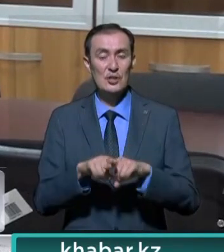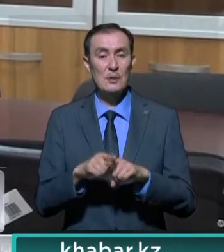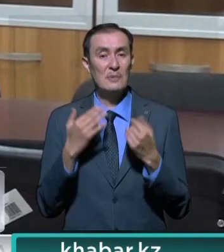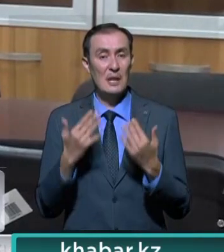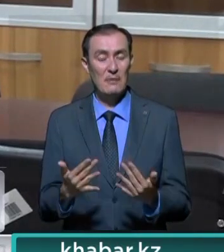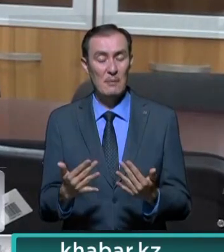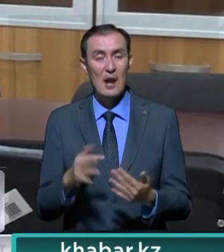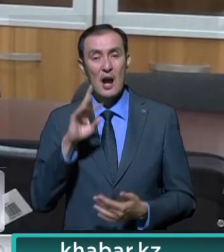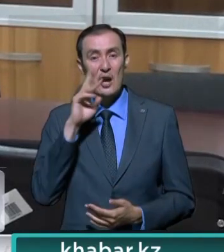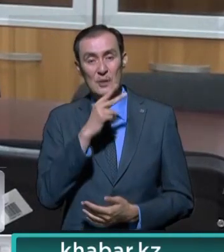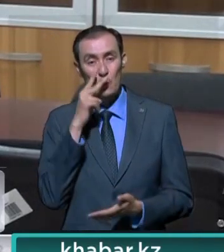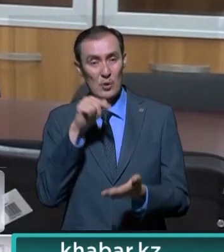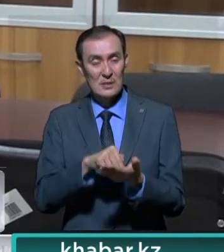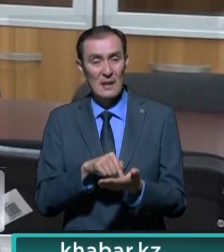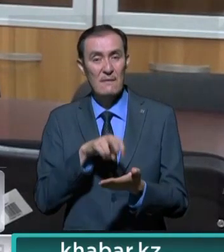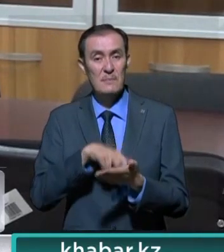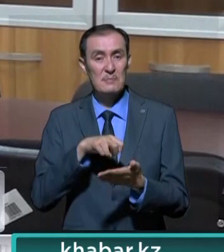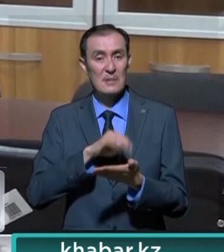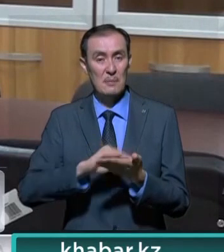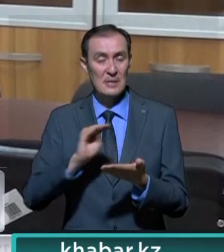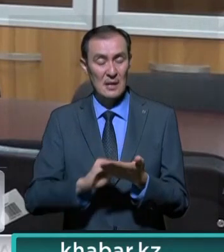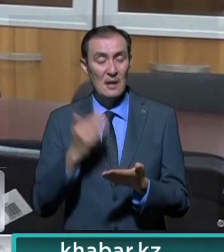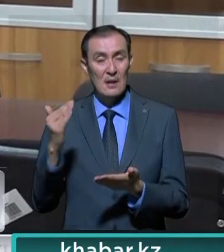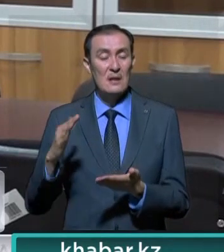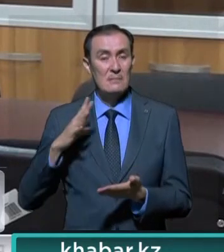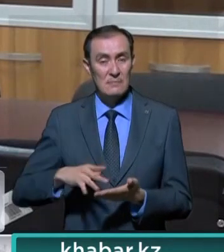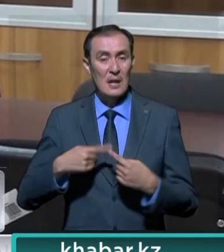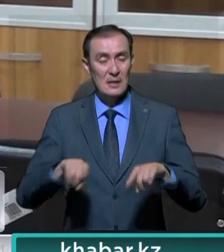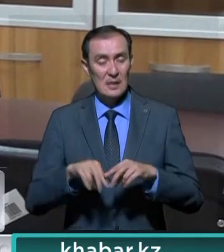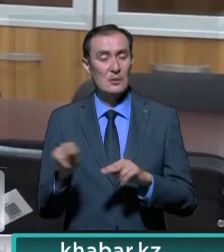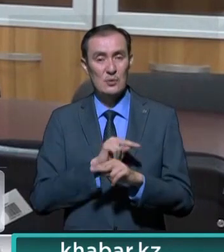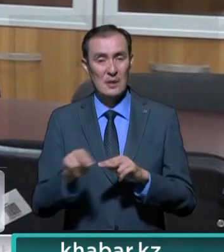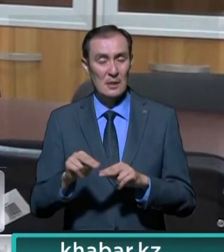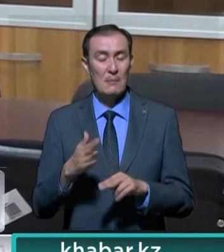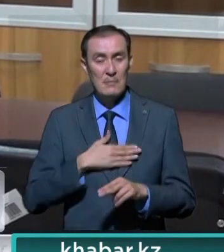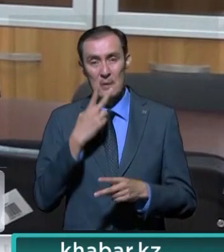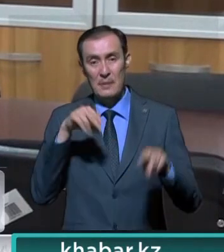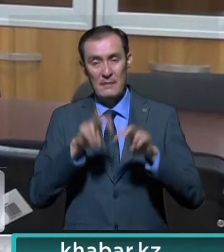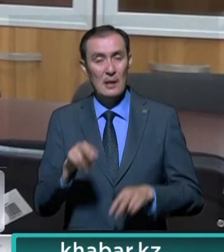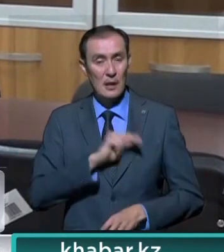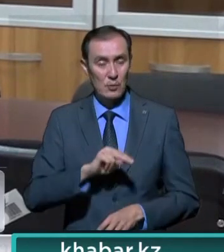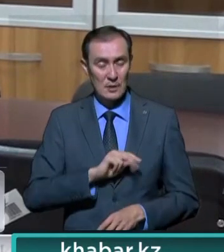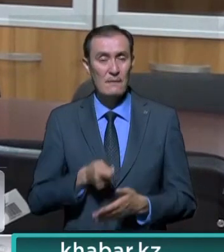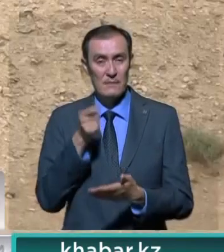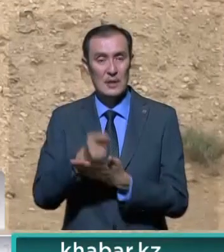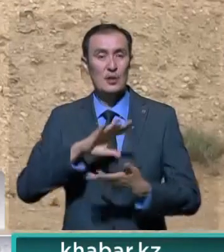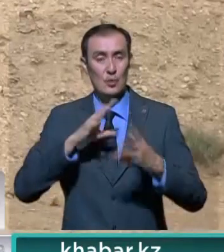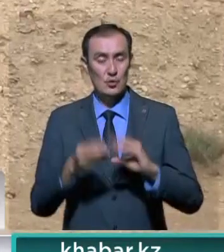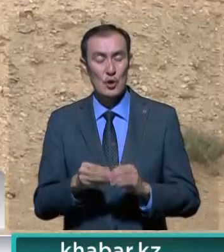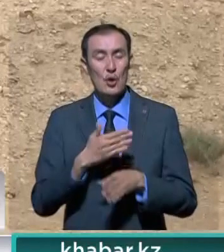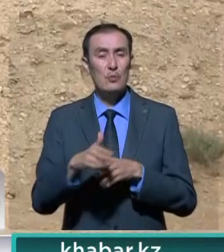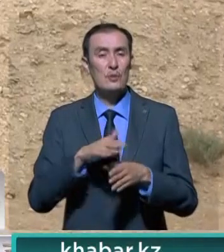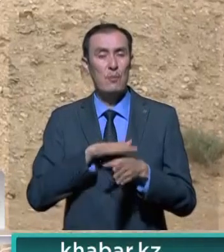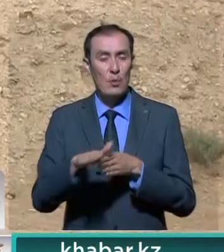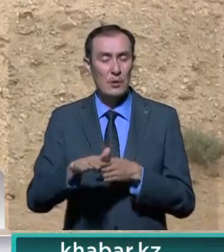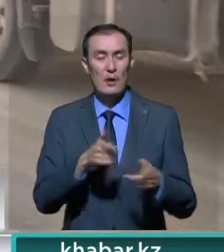требованиям. Ошибки указали в служебном письме. В итоге подрядная организация все устранила. Мы перепроверили работу и выдали заключение. После полного